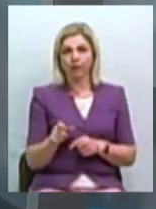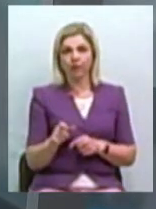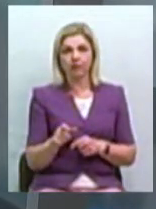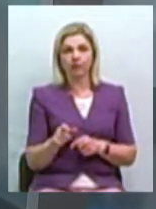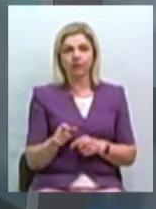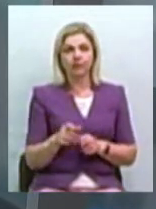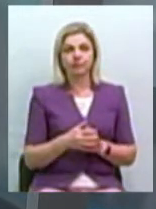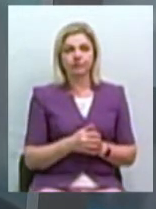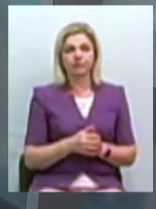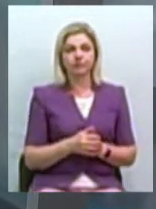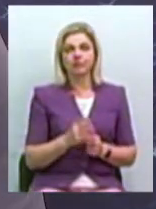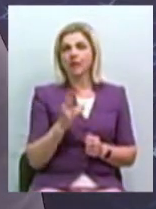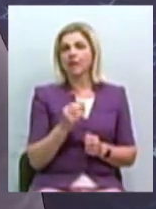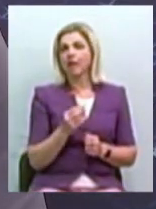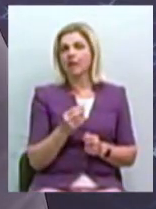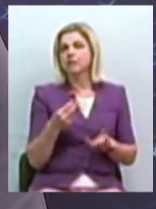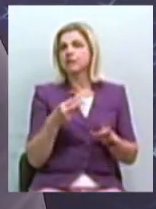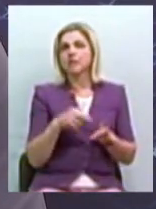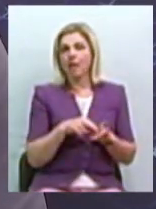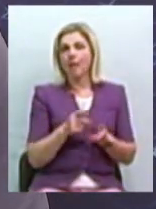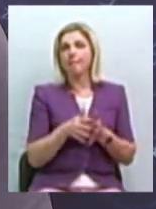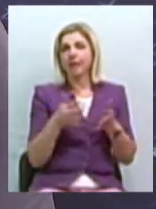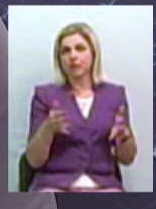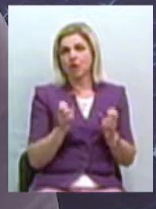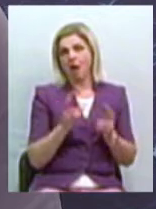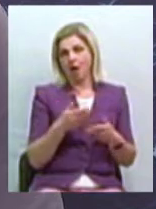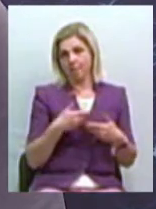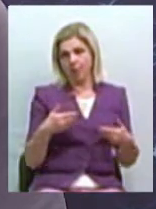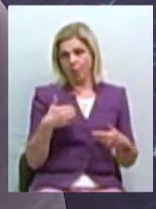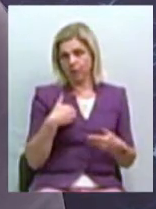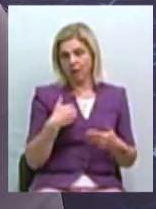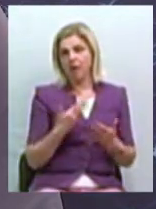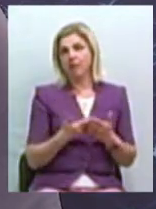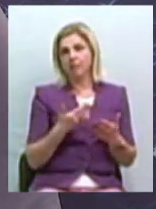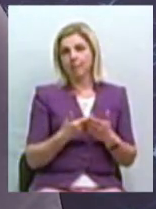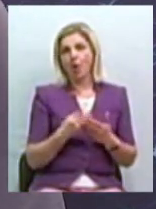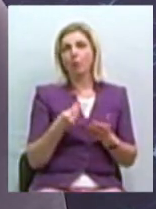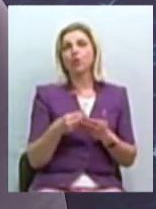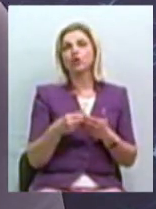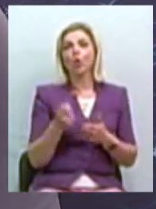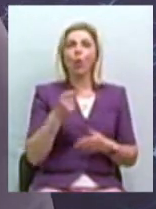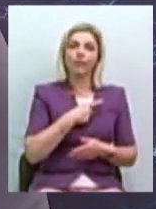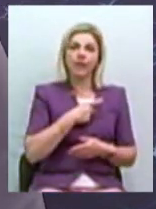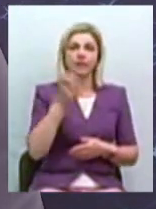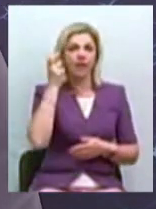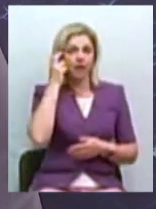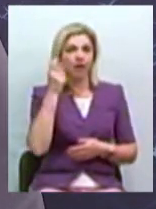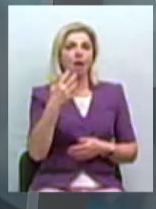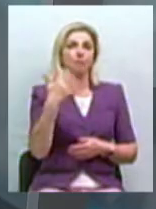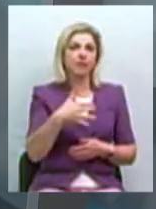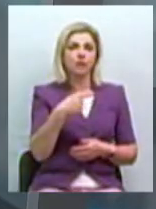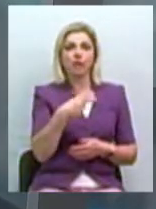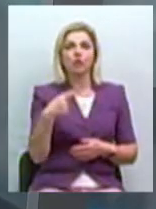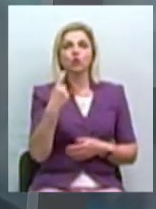не стає більшою, як би ми хотіли. Наприклад, бюджет Одеси чи Києва 50-150